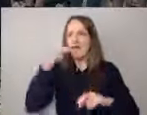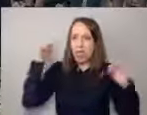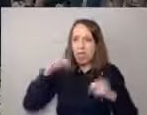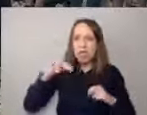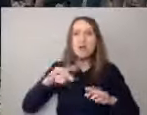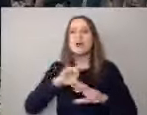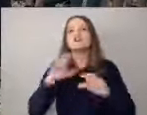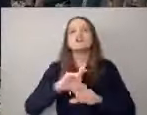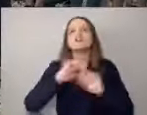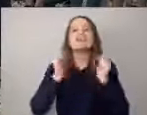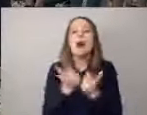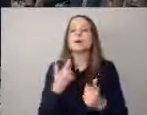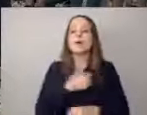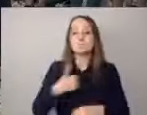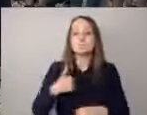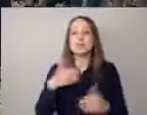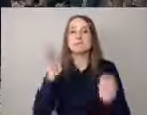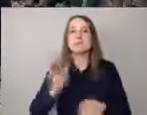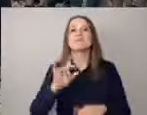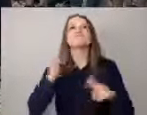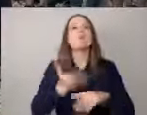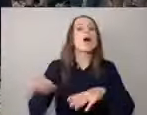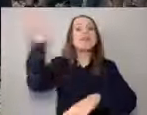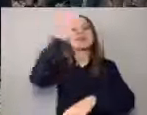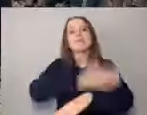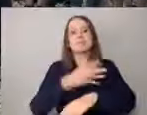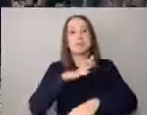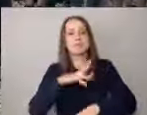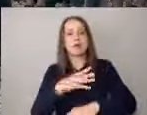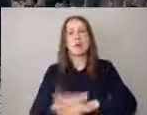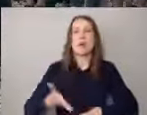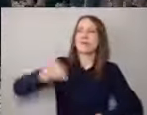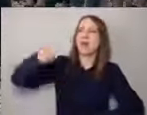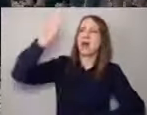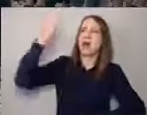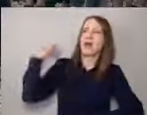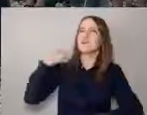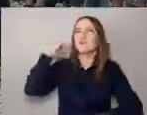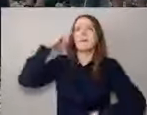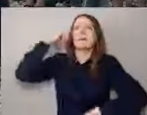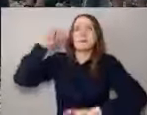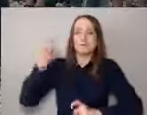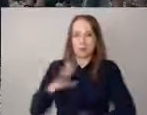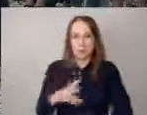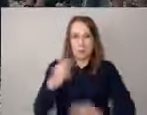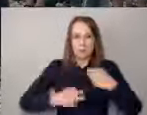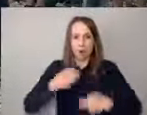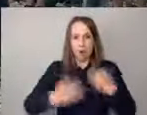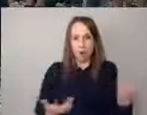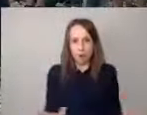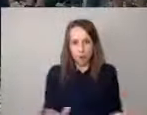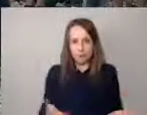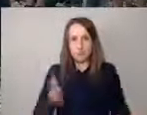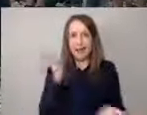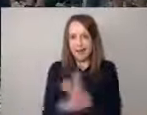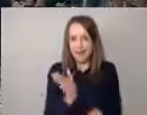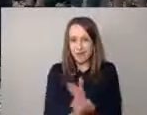tylko rozdrapywać stare rany, przez cały czas będziemy przypominać te problemy, które zostały